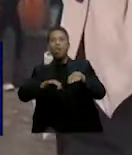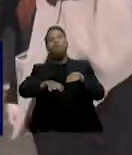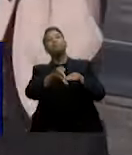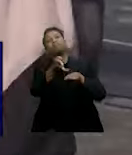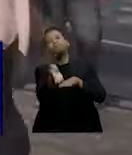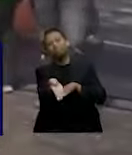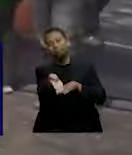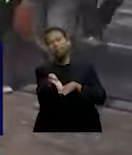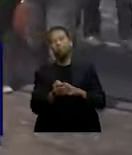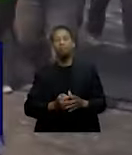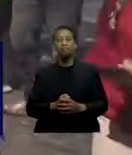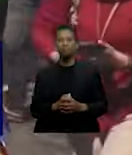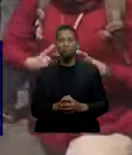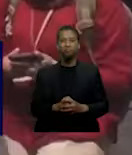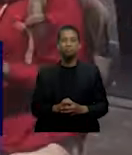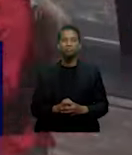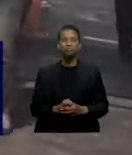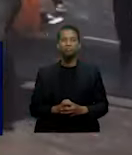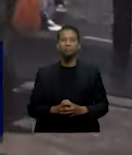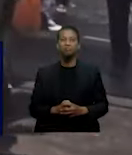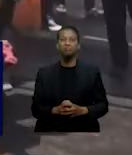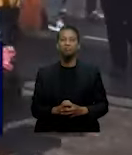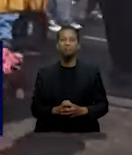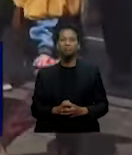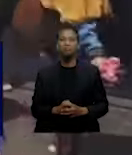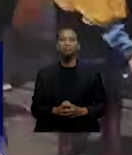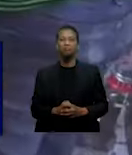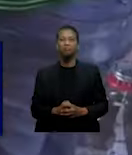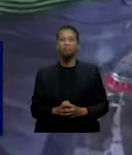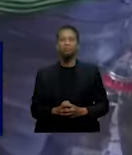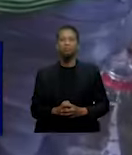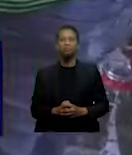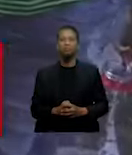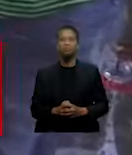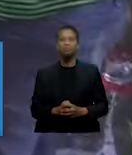menabrak pagar dari kampus UNEM itu.